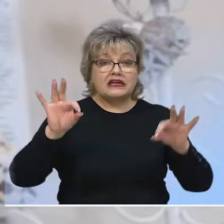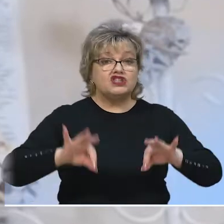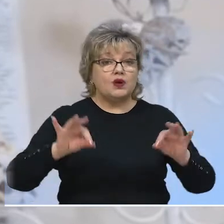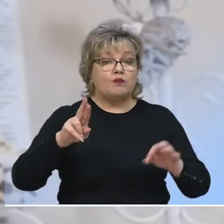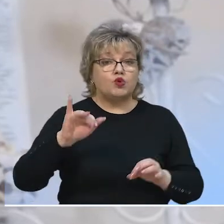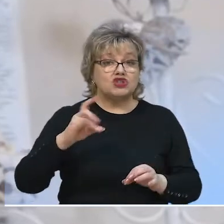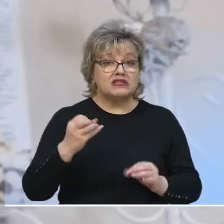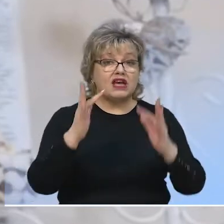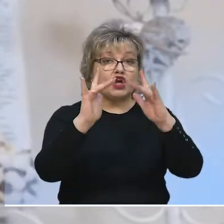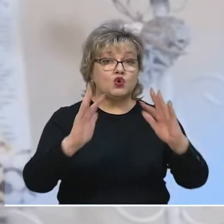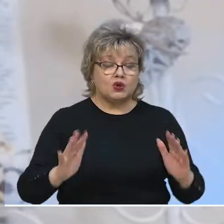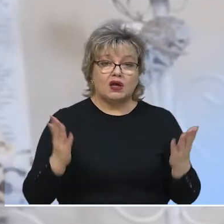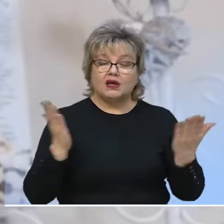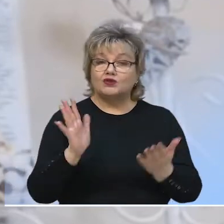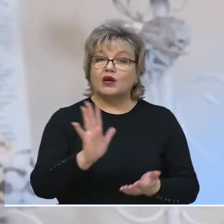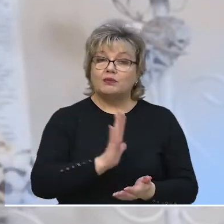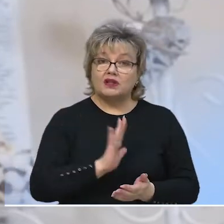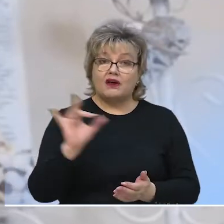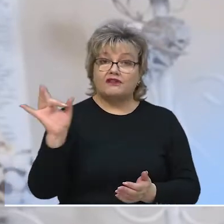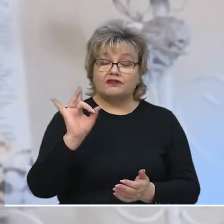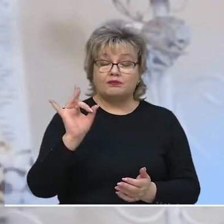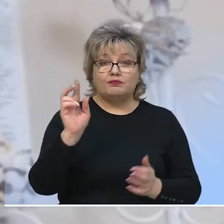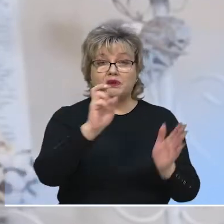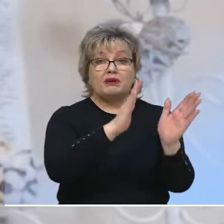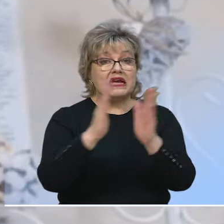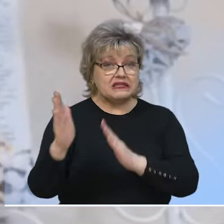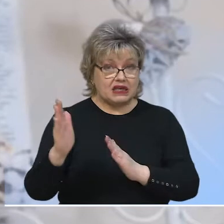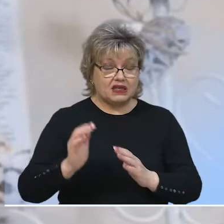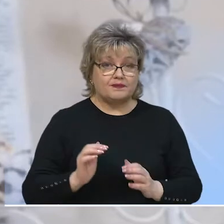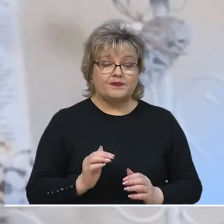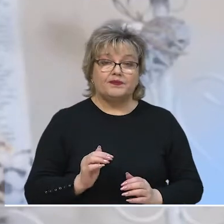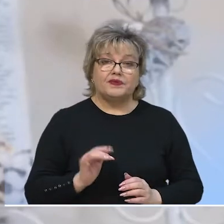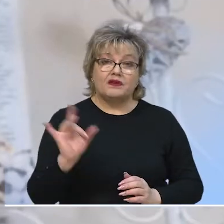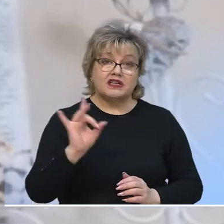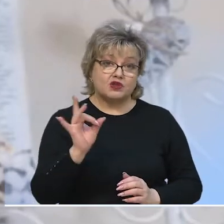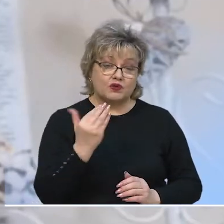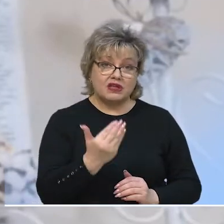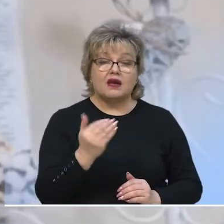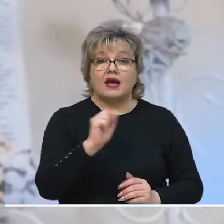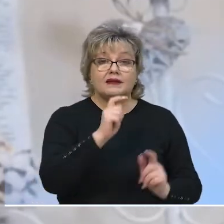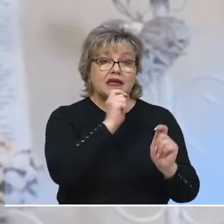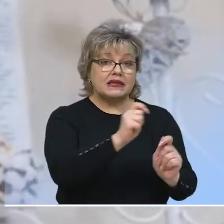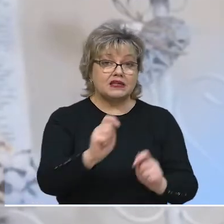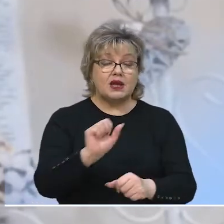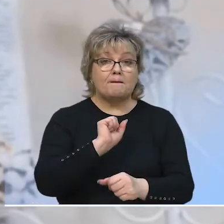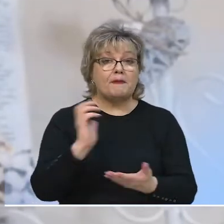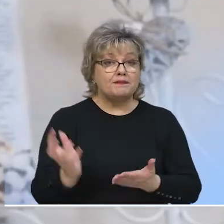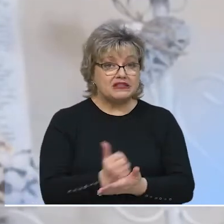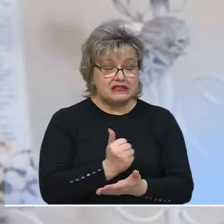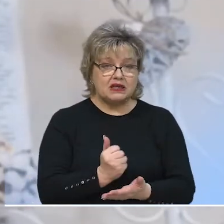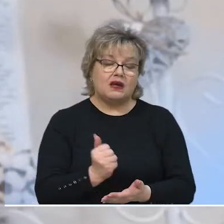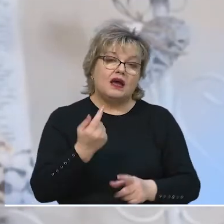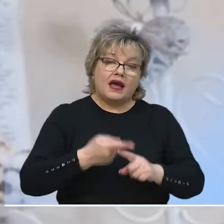крещенская пушкинская елка, которая проходила в Донской государственной публичной библиотеке. И они награждали